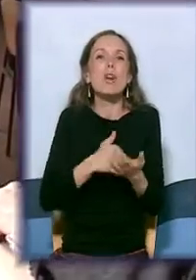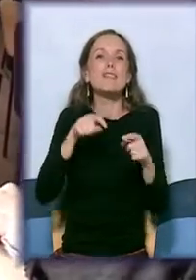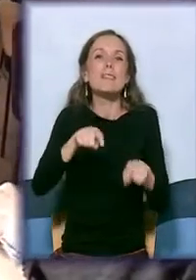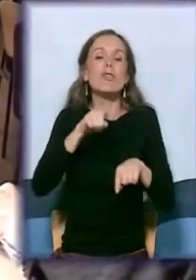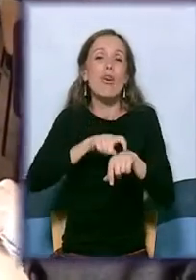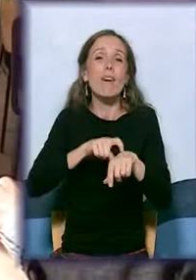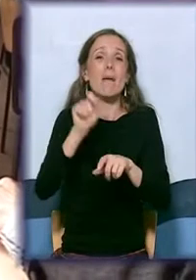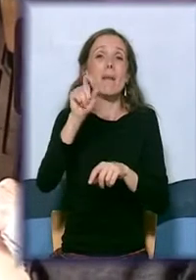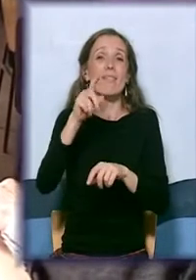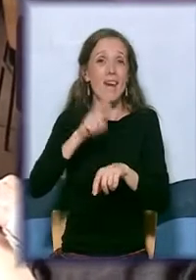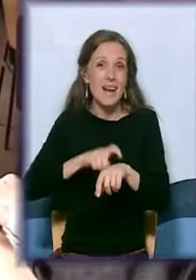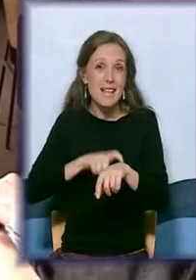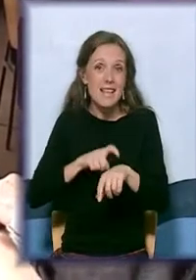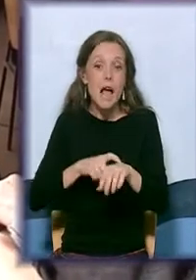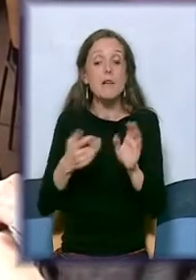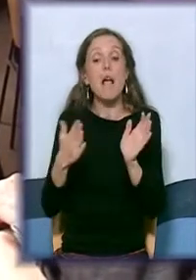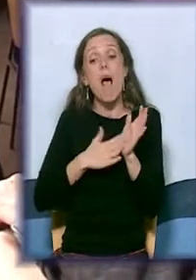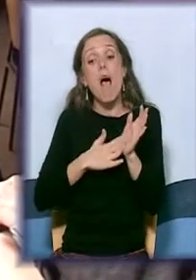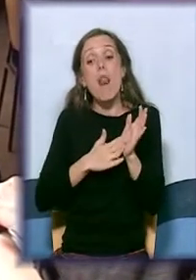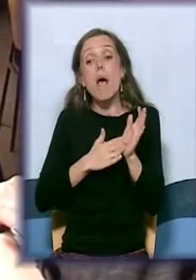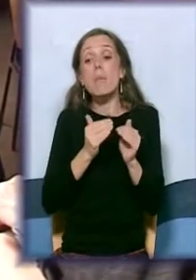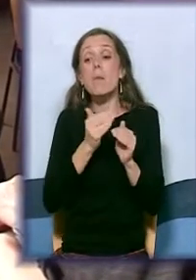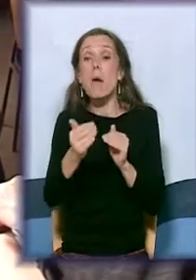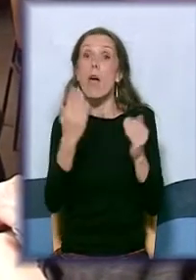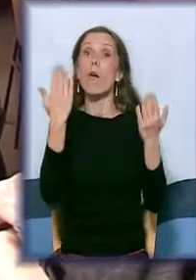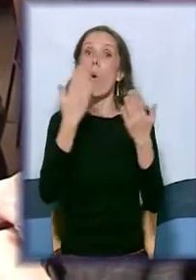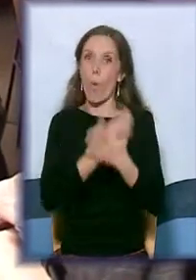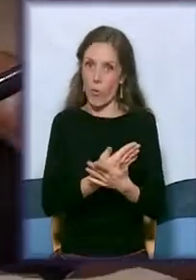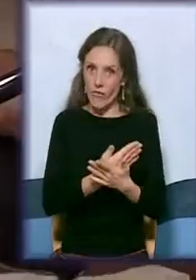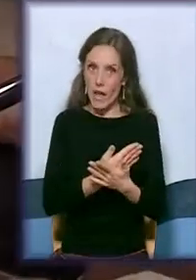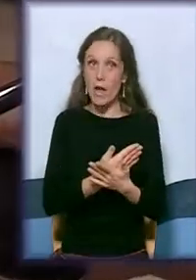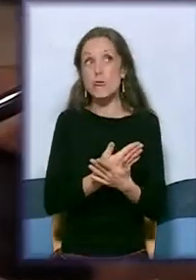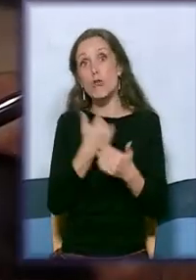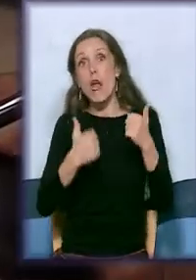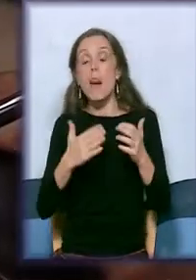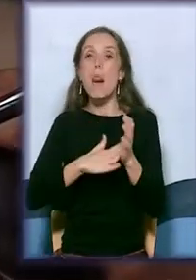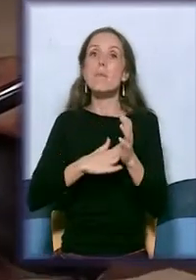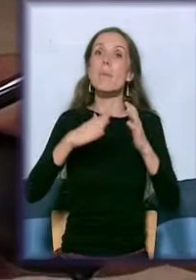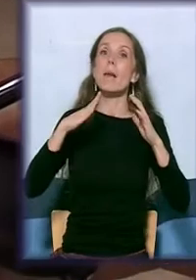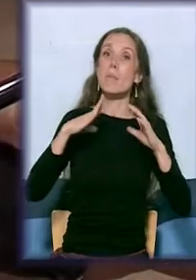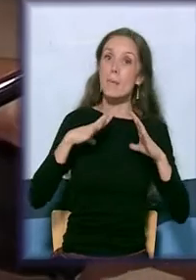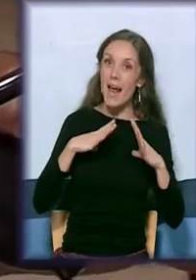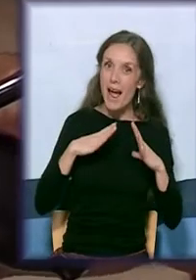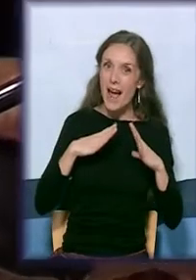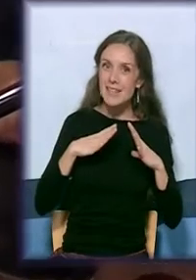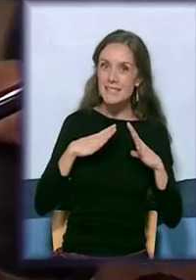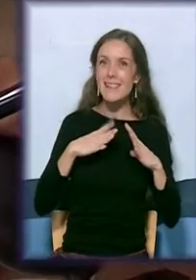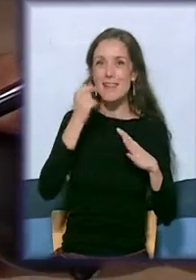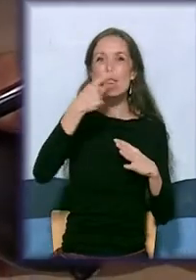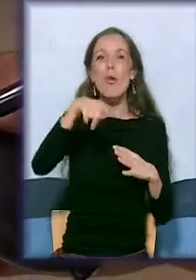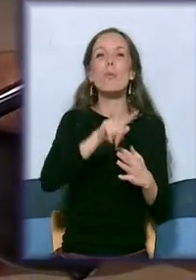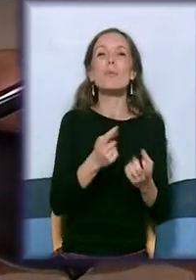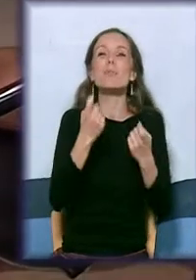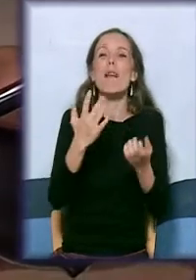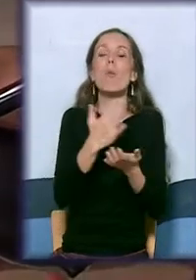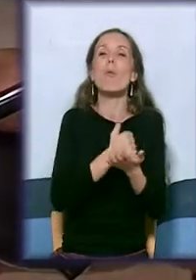12 sati, da je to bilo možda uveče ili neki praznik, kao što u selu ljudi koriste taj